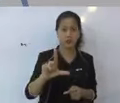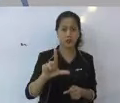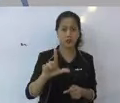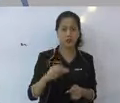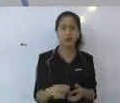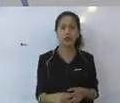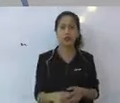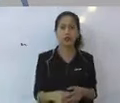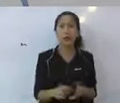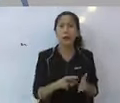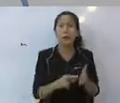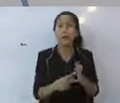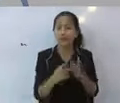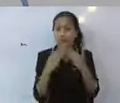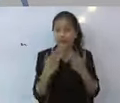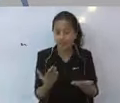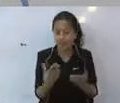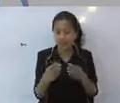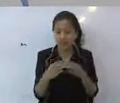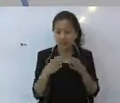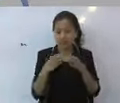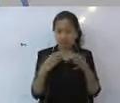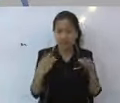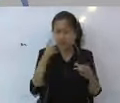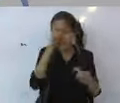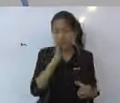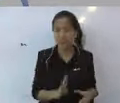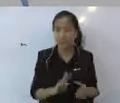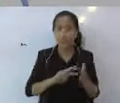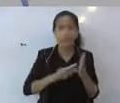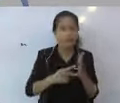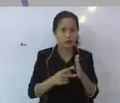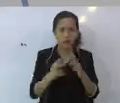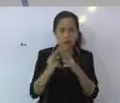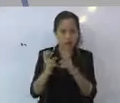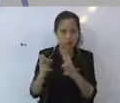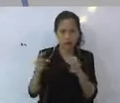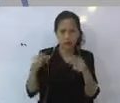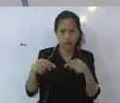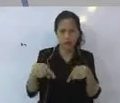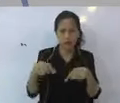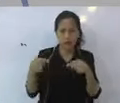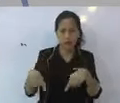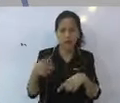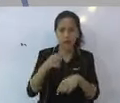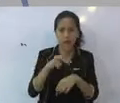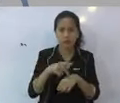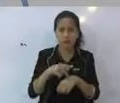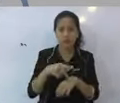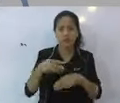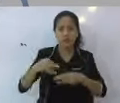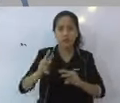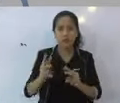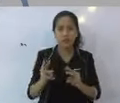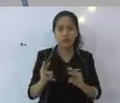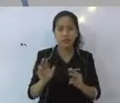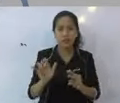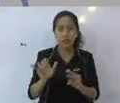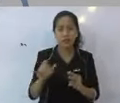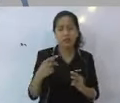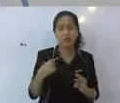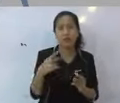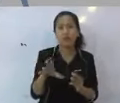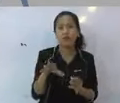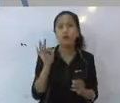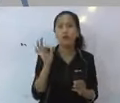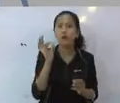mga ganitong produce, di ba? Yeah. Yan, local diets tayo. The idea behind local food diet is that they reduce